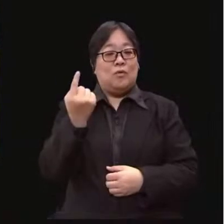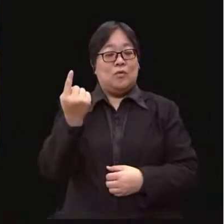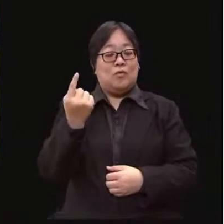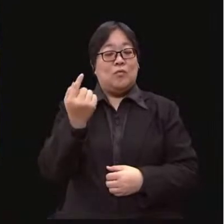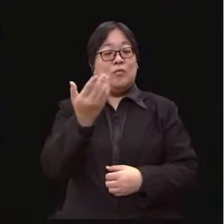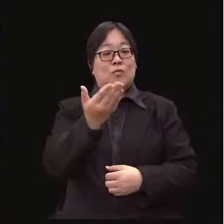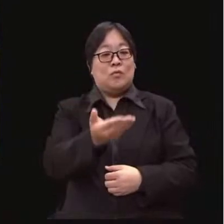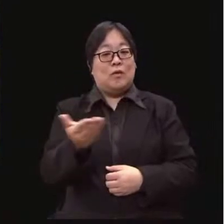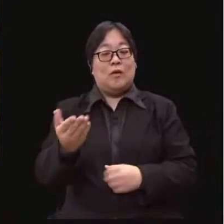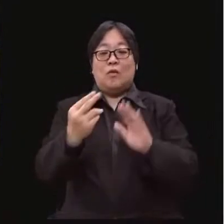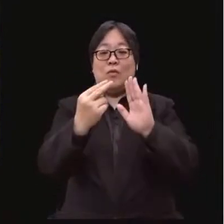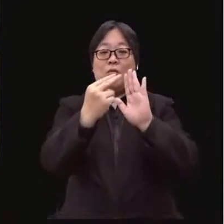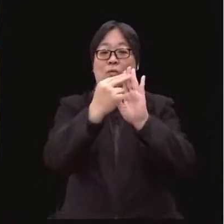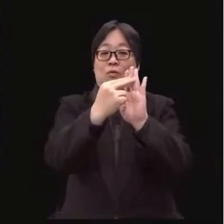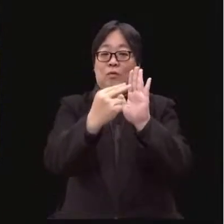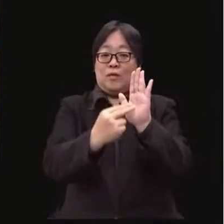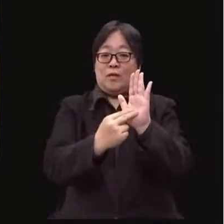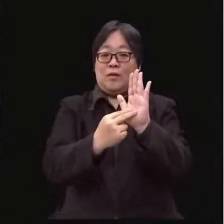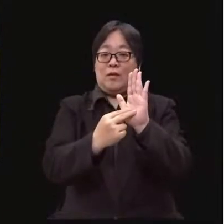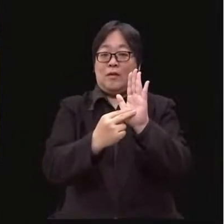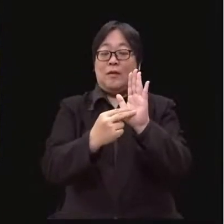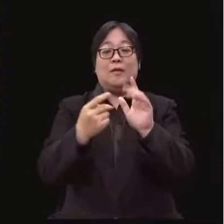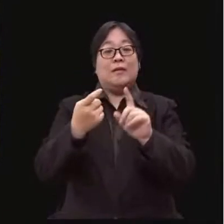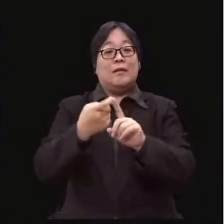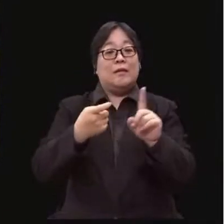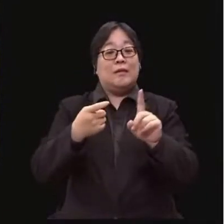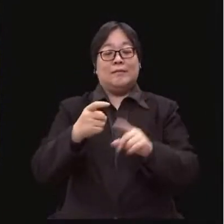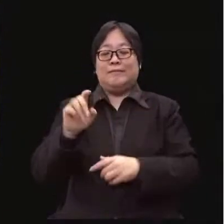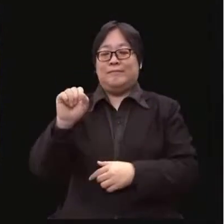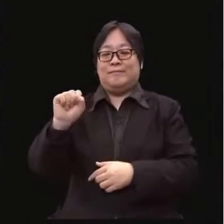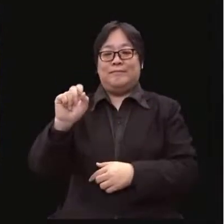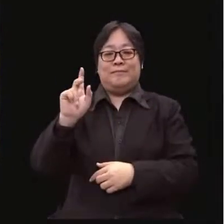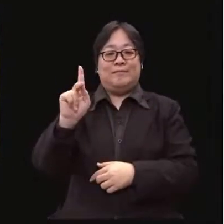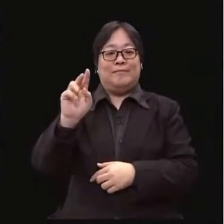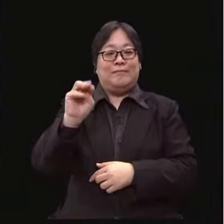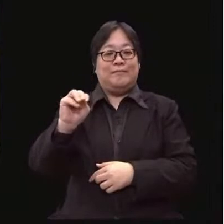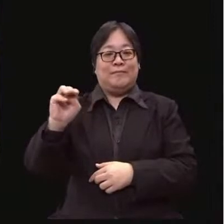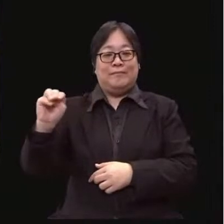instrumen perundangan yang dikeluarkan oleh seruan Jaya komunikasi dan